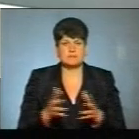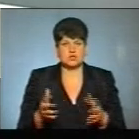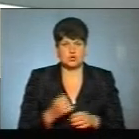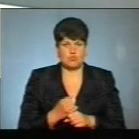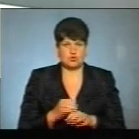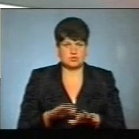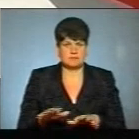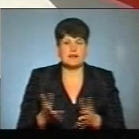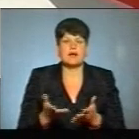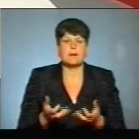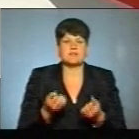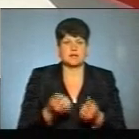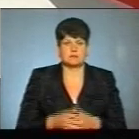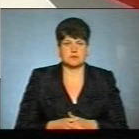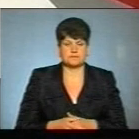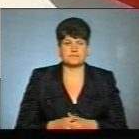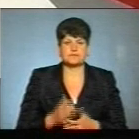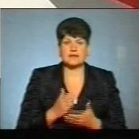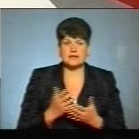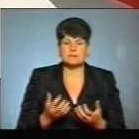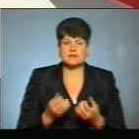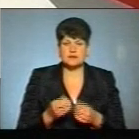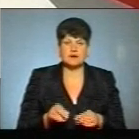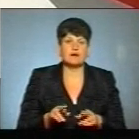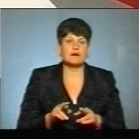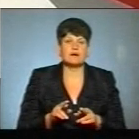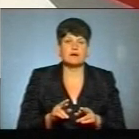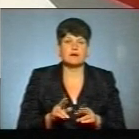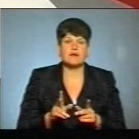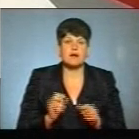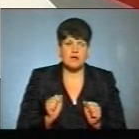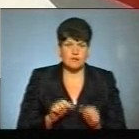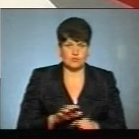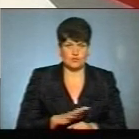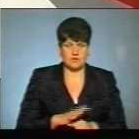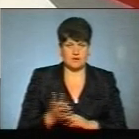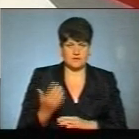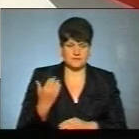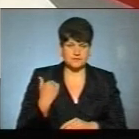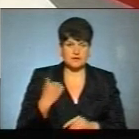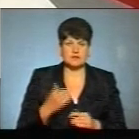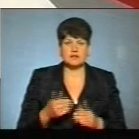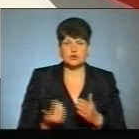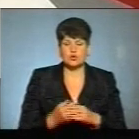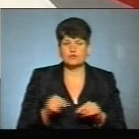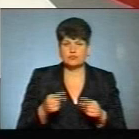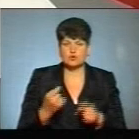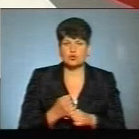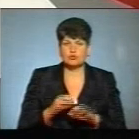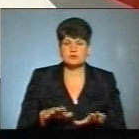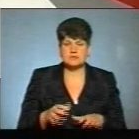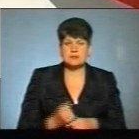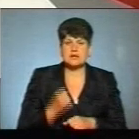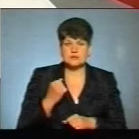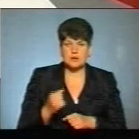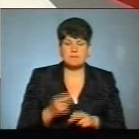робочих місць? Яка підтримка? Є підтримка така, яка була. Це коли роботодавець на новостворене робоче місце працевлаштовує